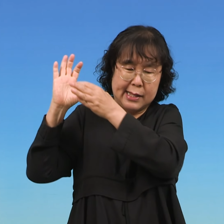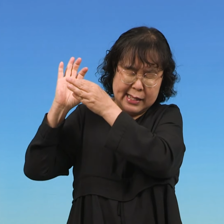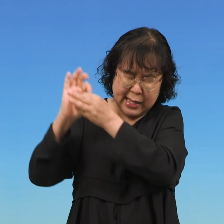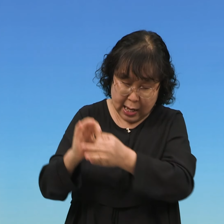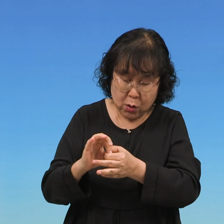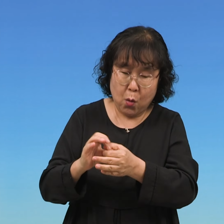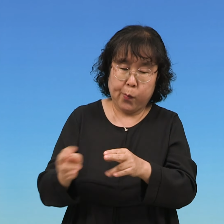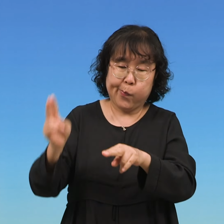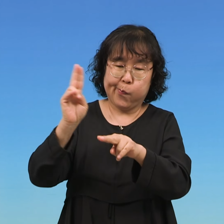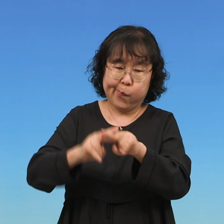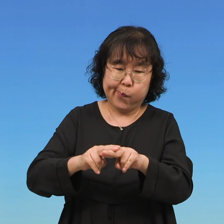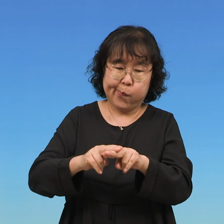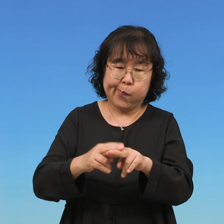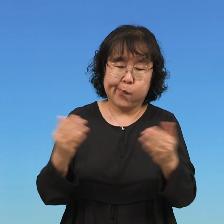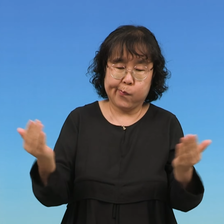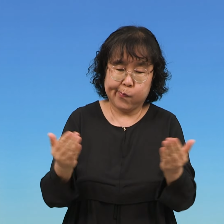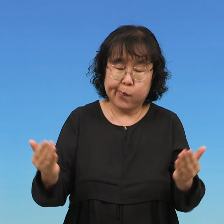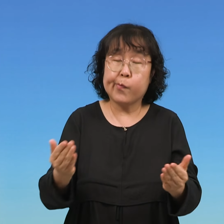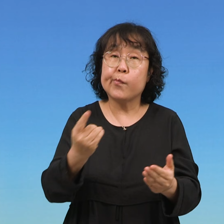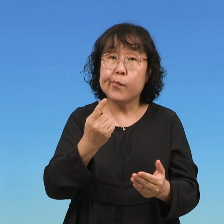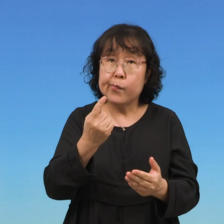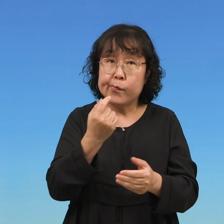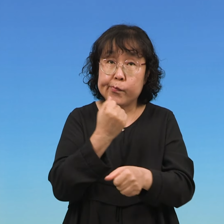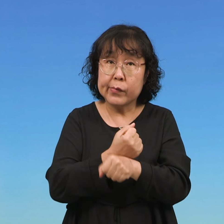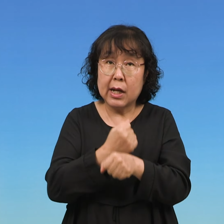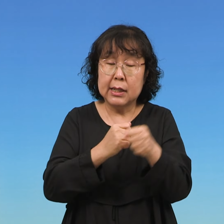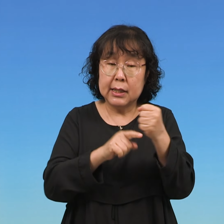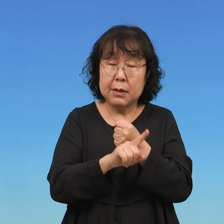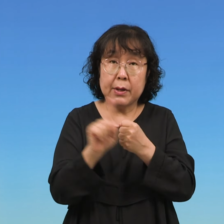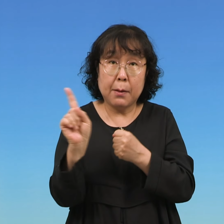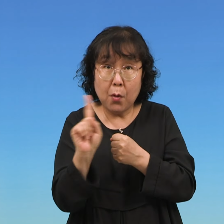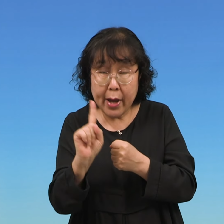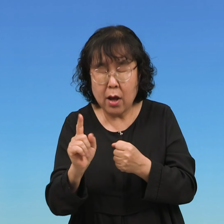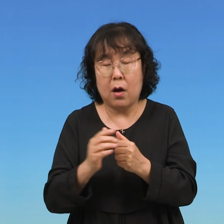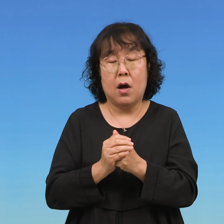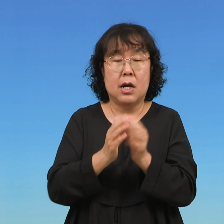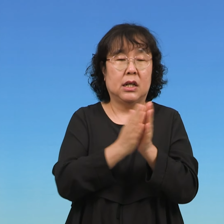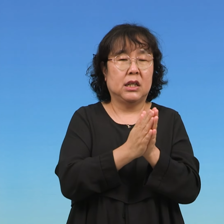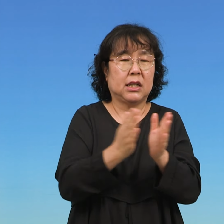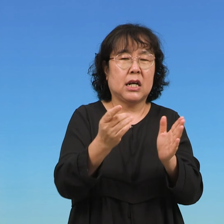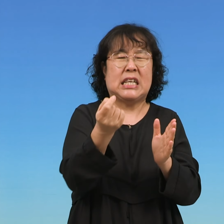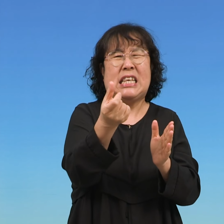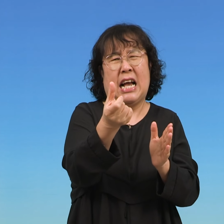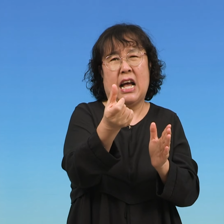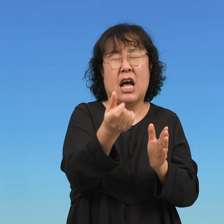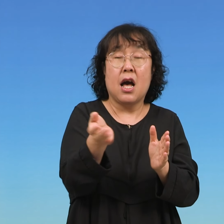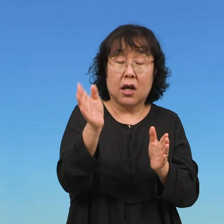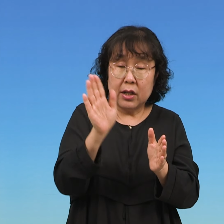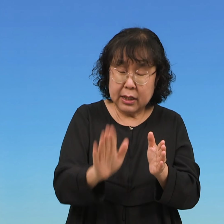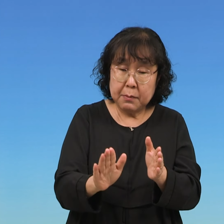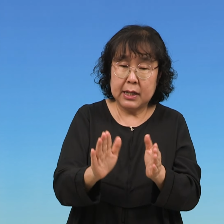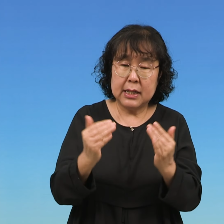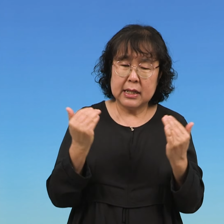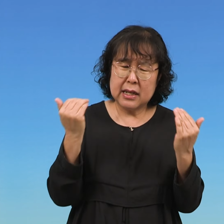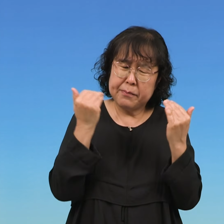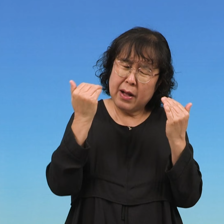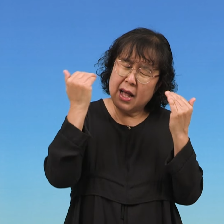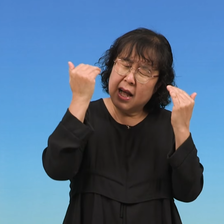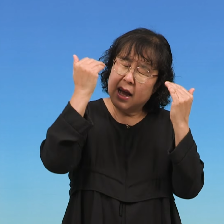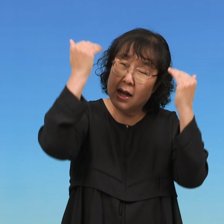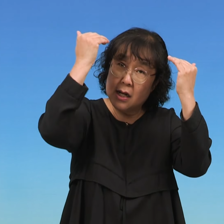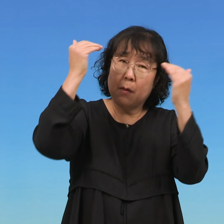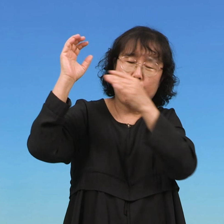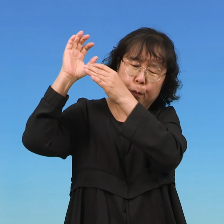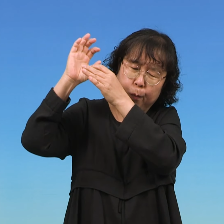의미하겠습니까 참 시작은 그렇게 눈에 띄는게 없고 모자라는게 많았지만 이분은 지속적인 성장이 있었다는